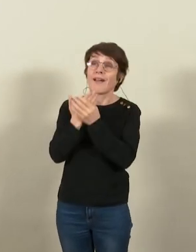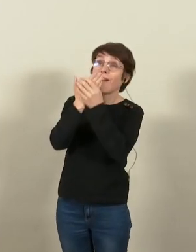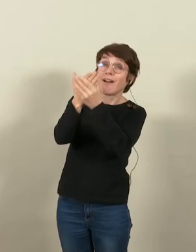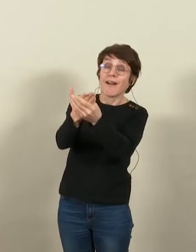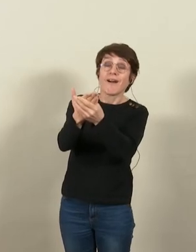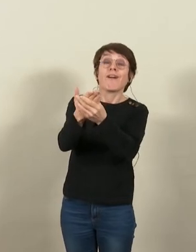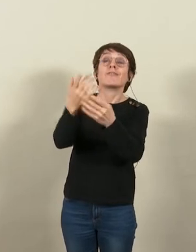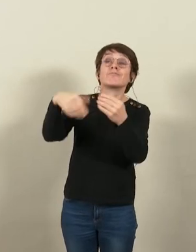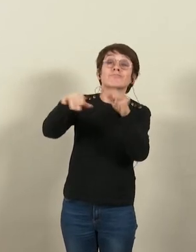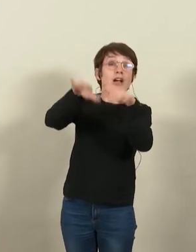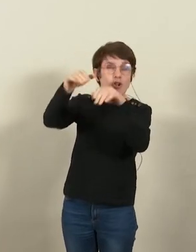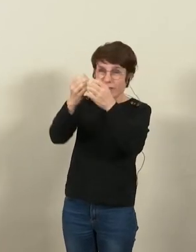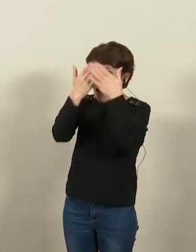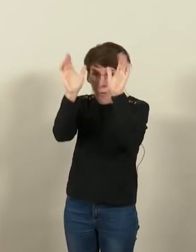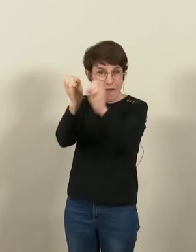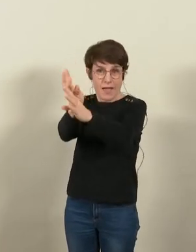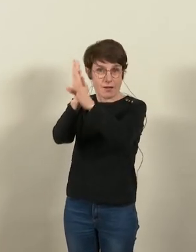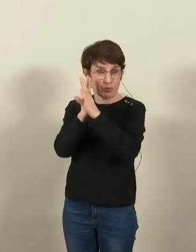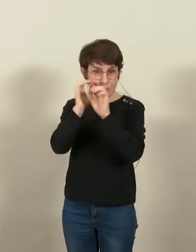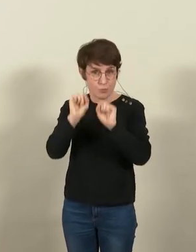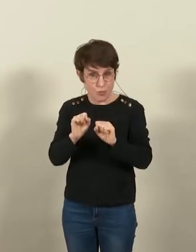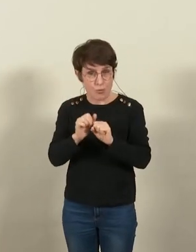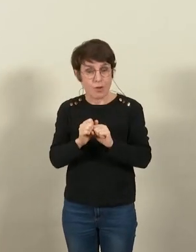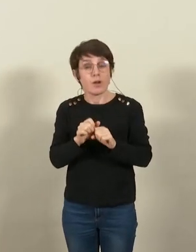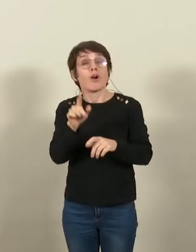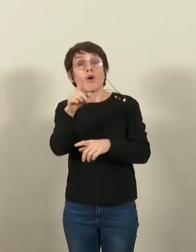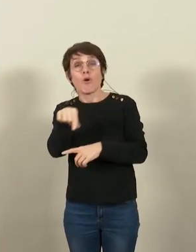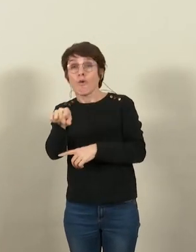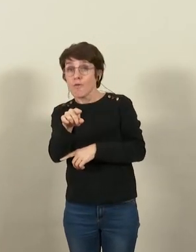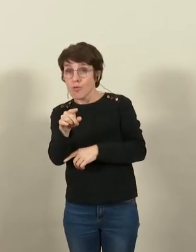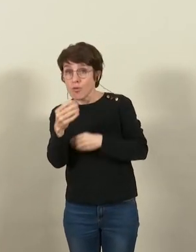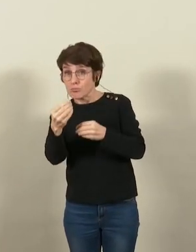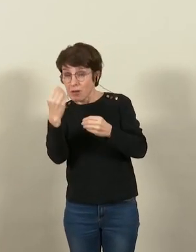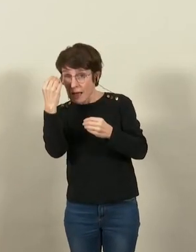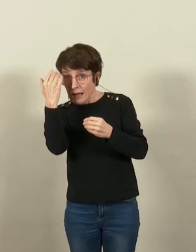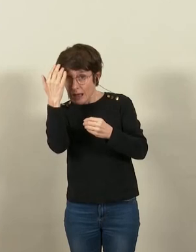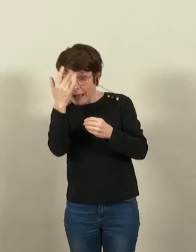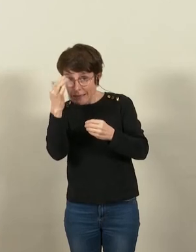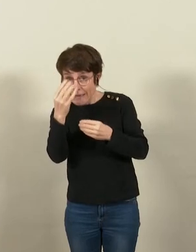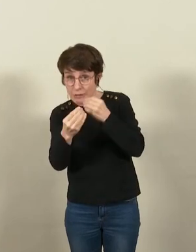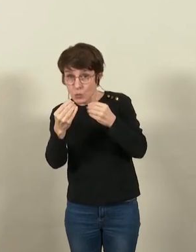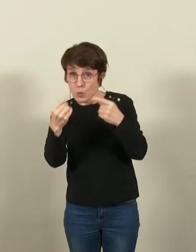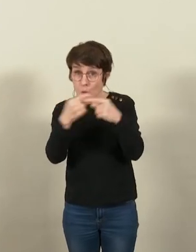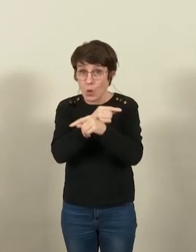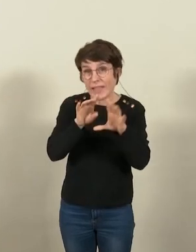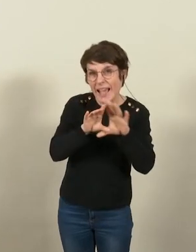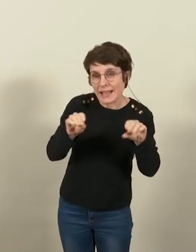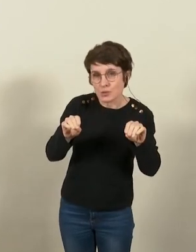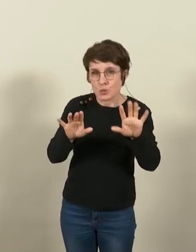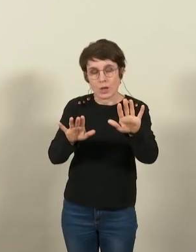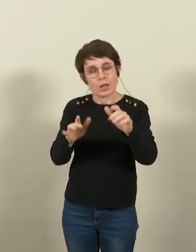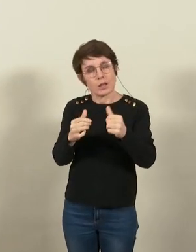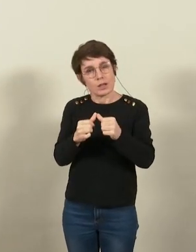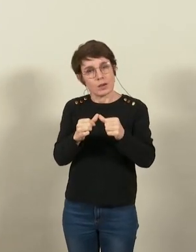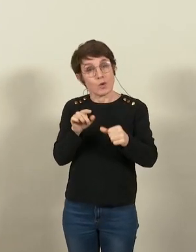de consultation que tout le monde se rassure ou s'inquiète également la ville ne perçoit pas de recette de